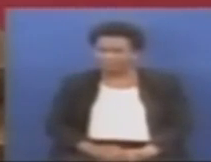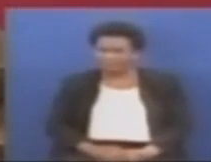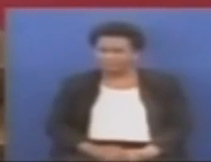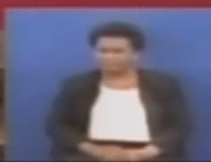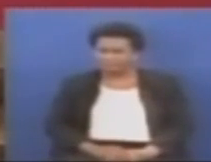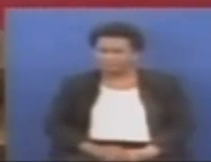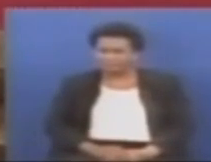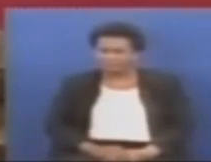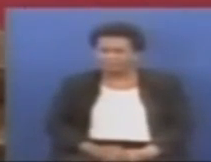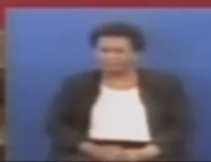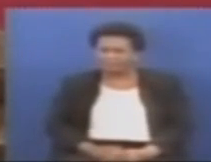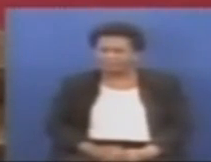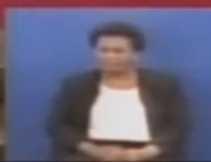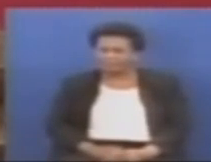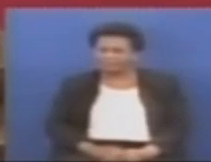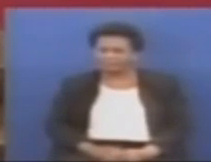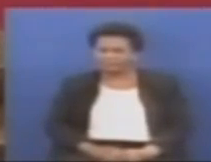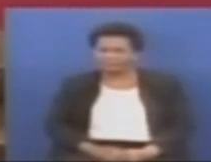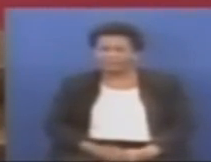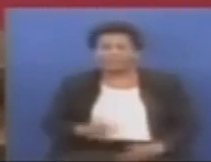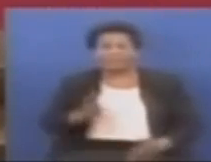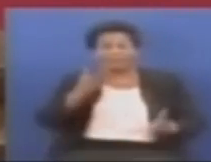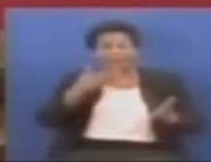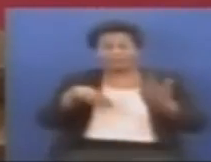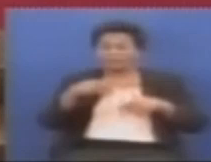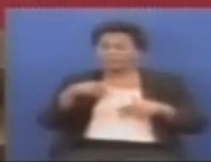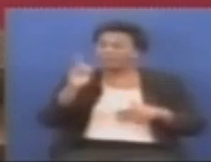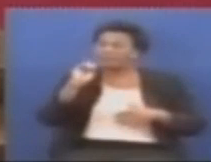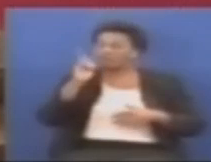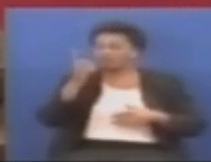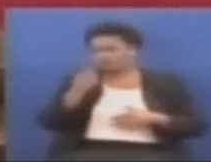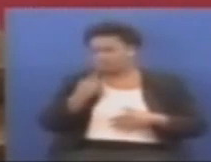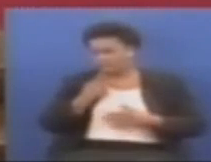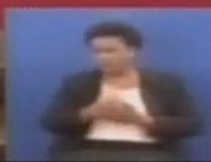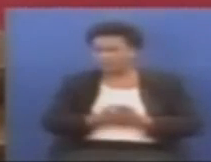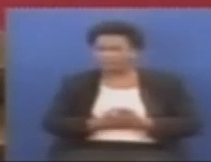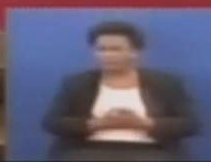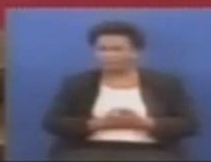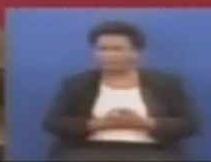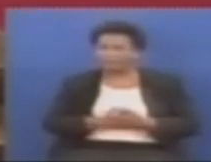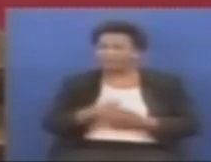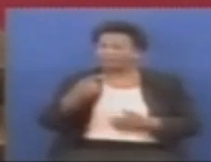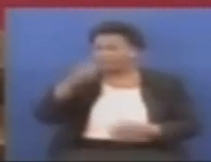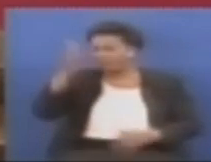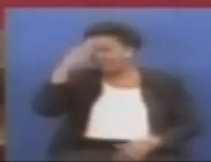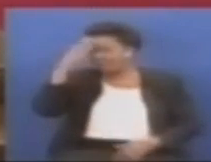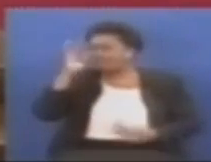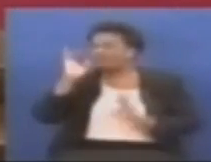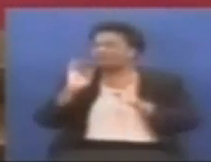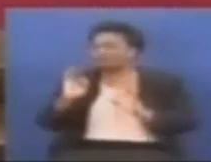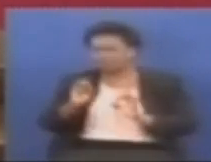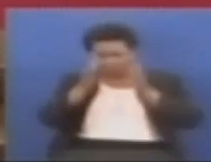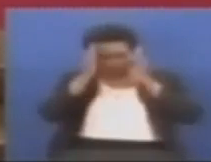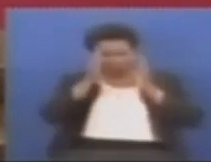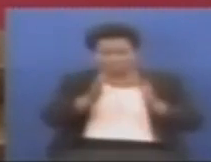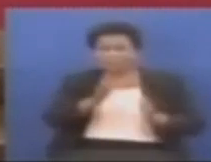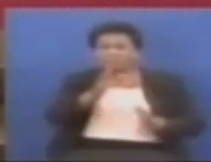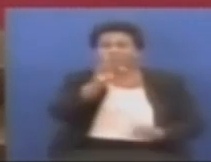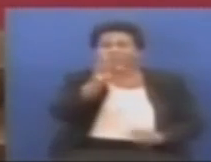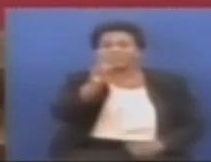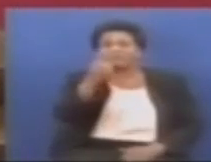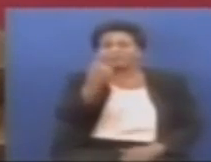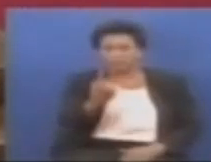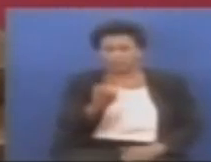Mheshimiwa Spika, kwa niaba ya Mheshimiwa Waziri wa Mifugo na Uvuvi,